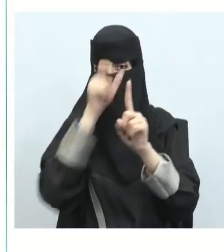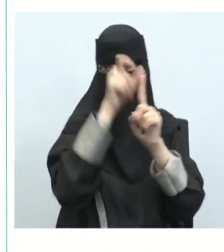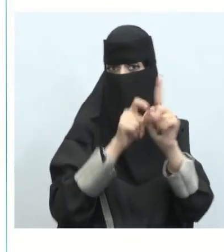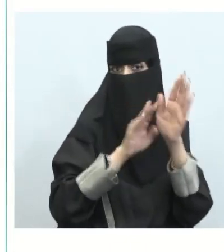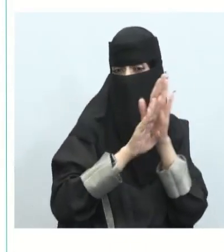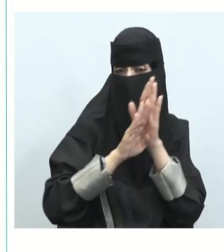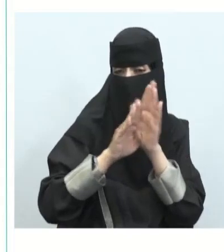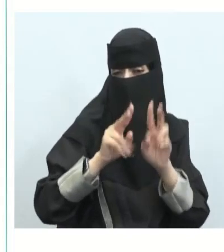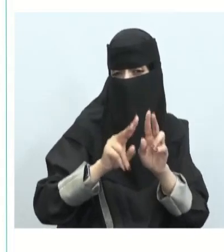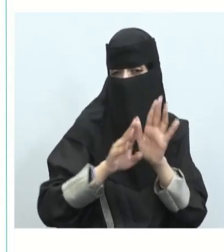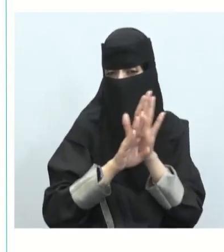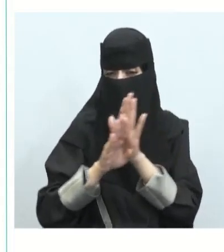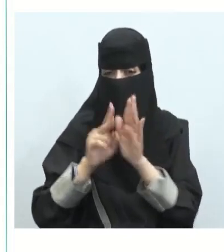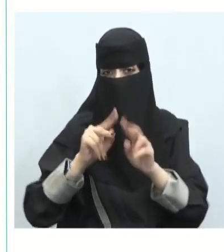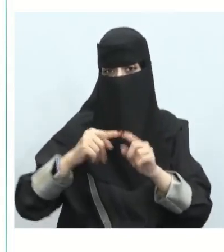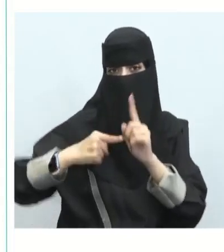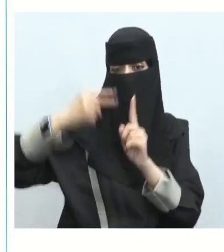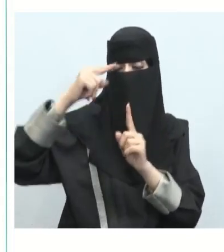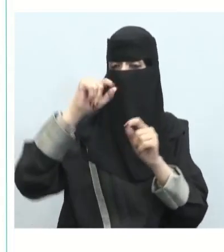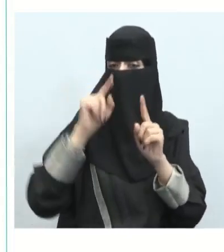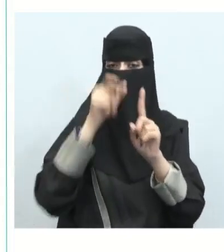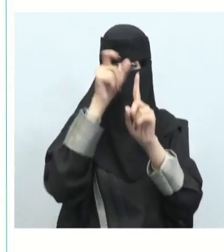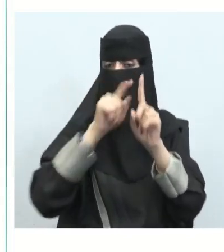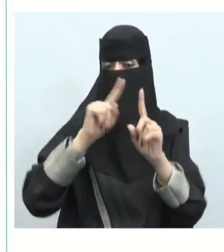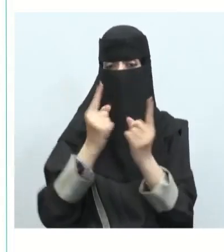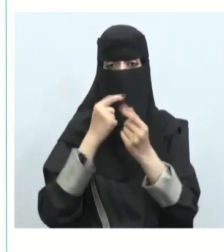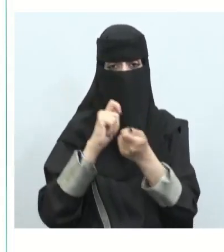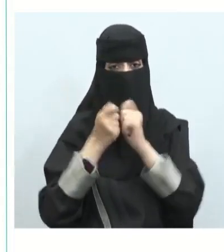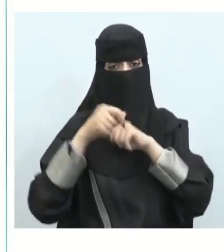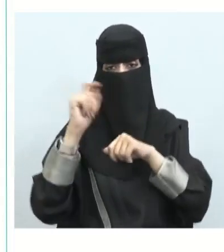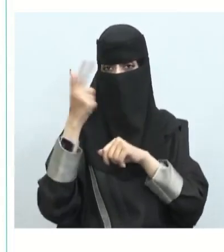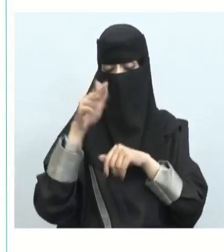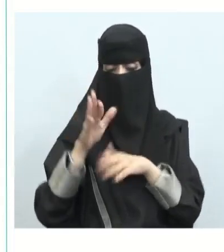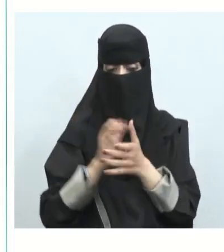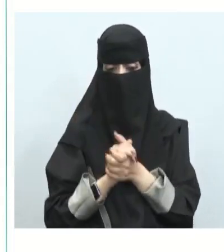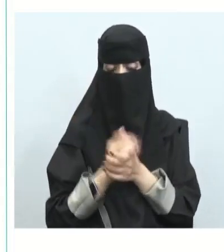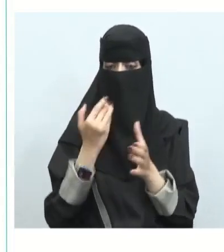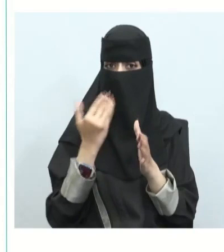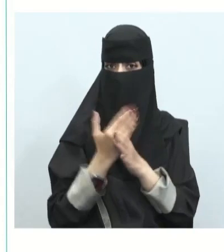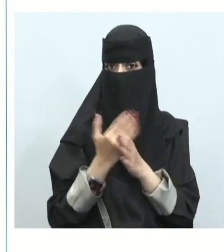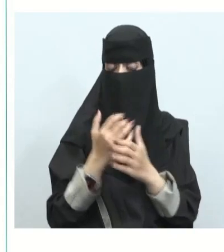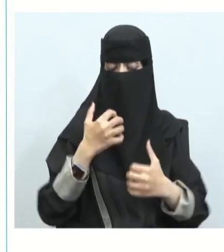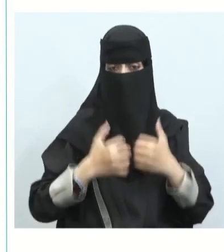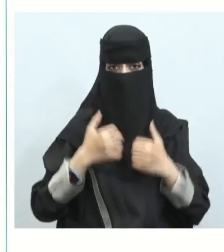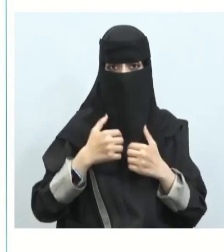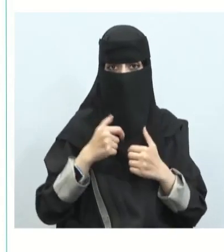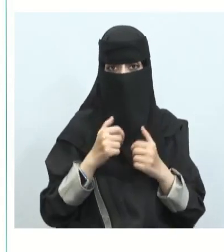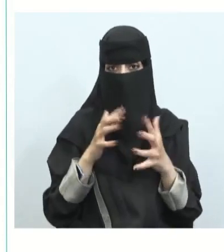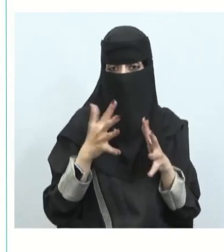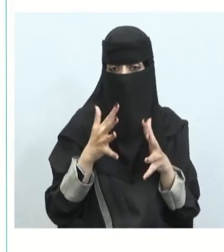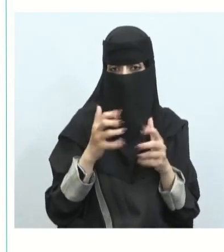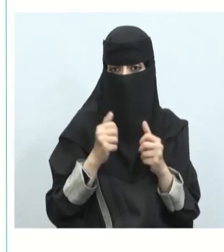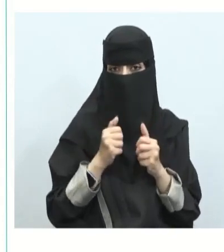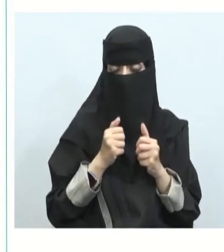لديه قدره على التغير والتكيف مع متغيرات لماذا لانهم يشعرون بالتهديد مثلا